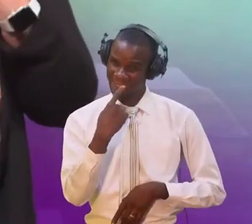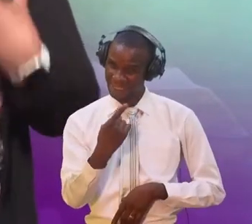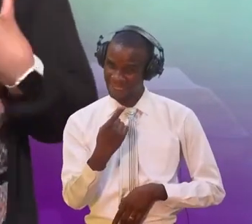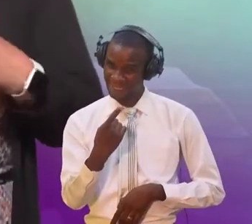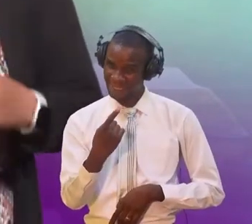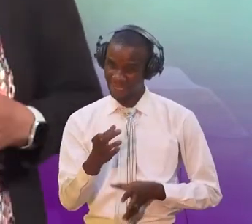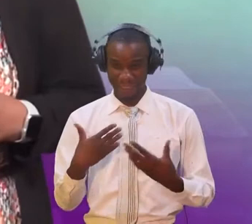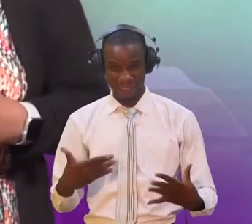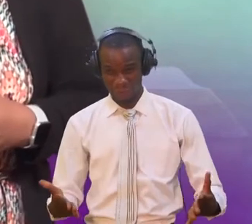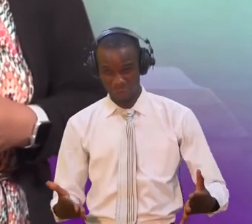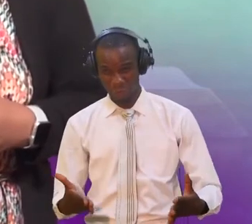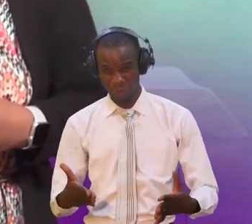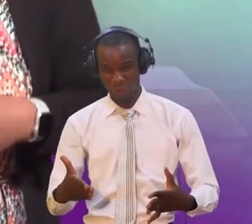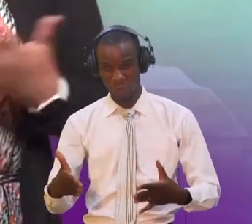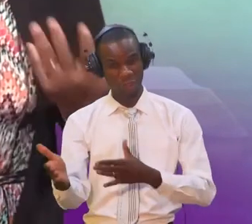familia yake.